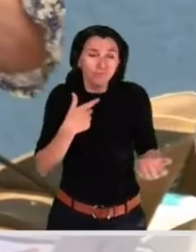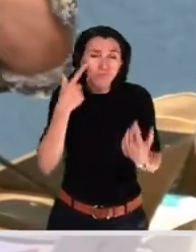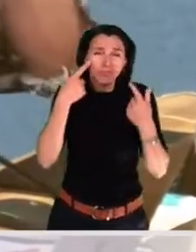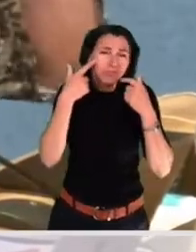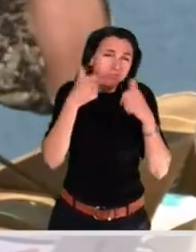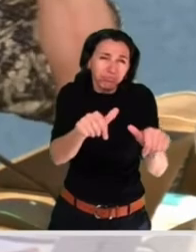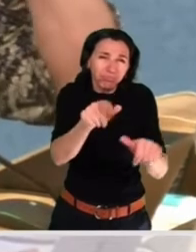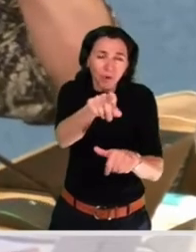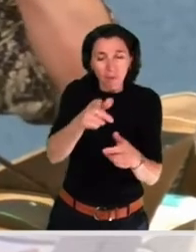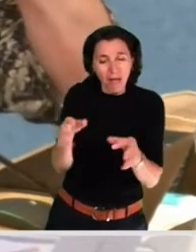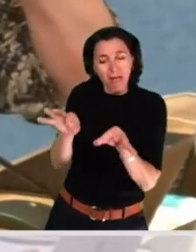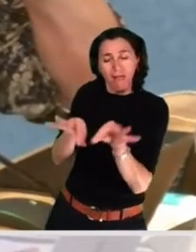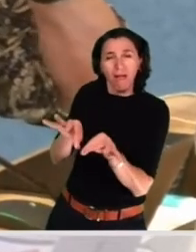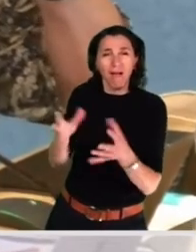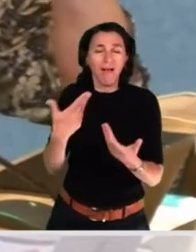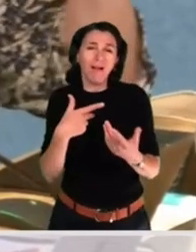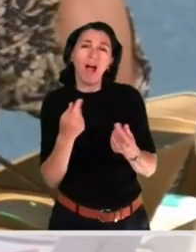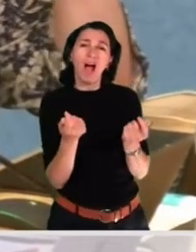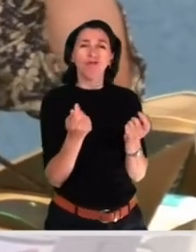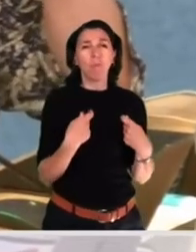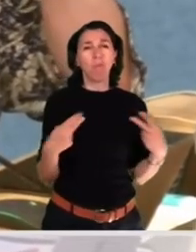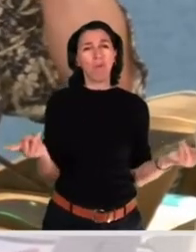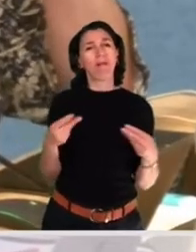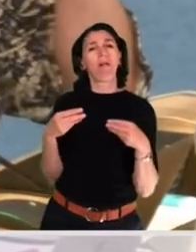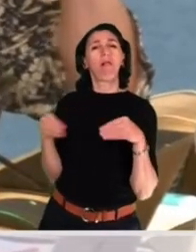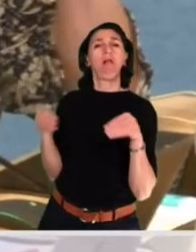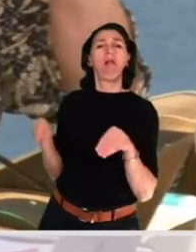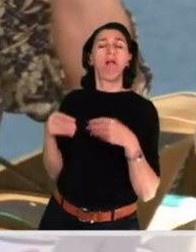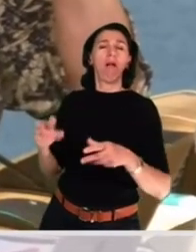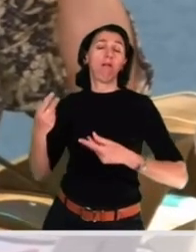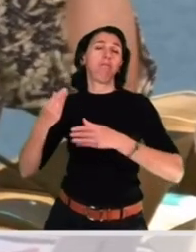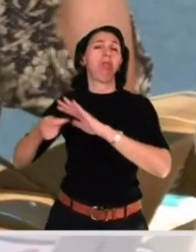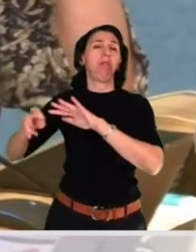comment vous dilapidez l'argent public. Mais,